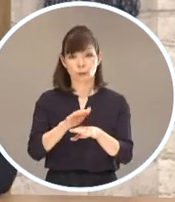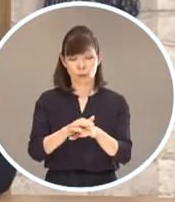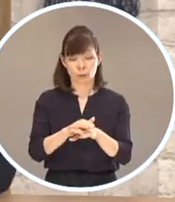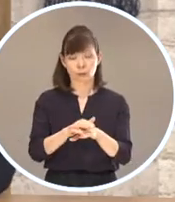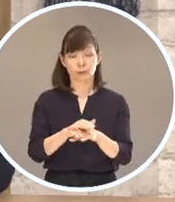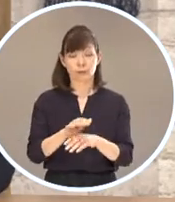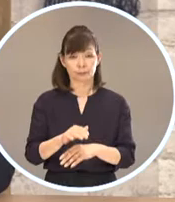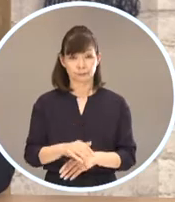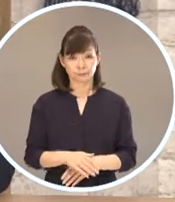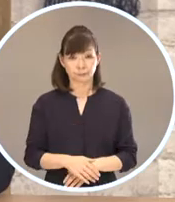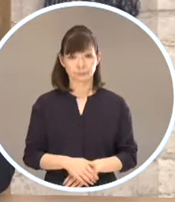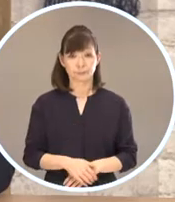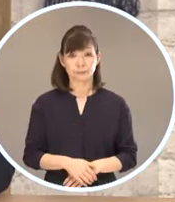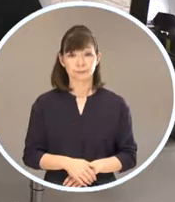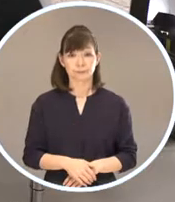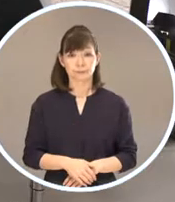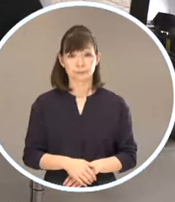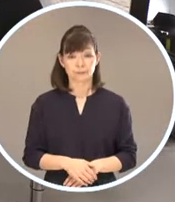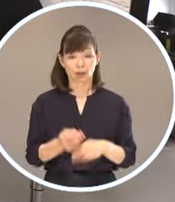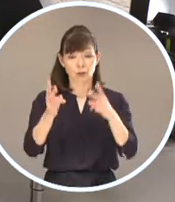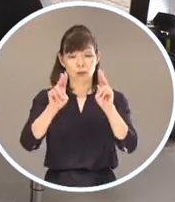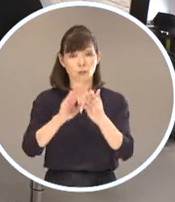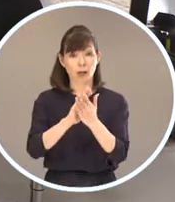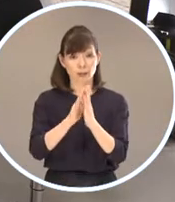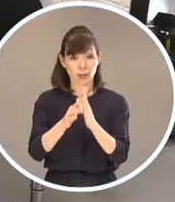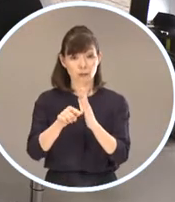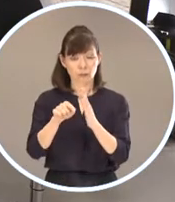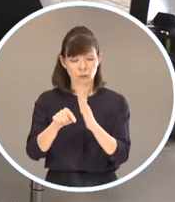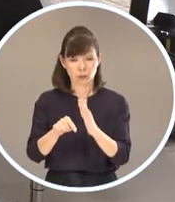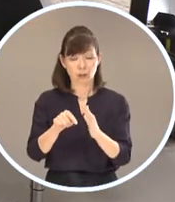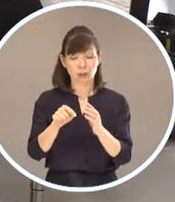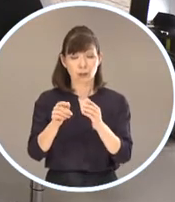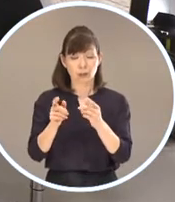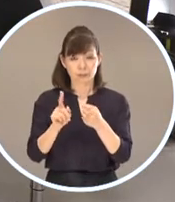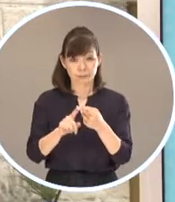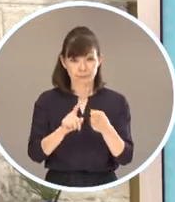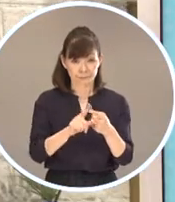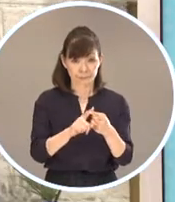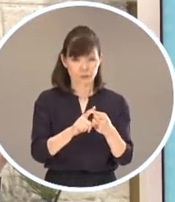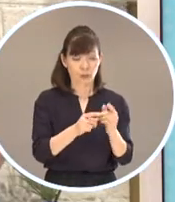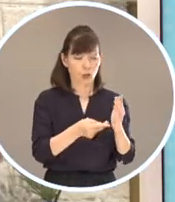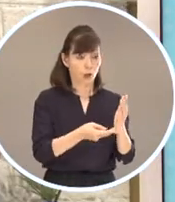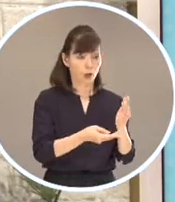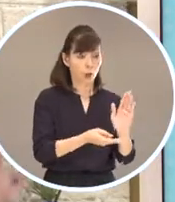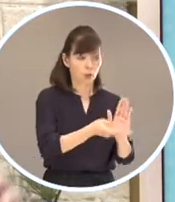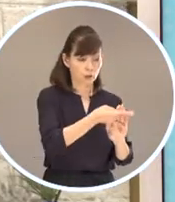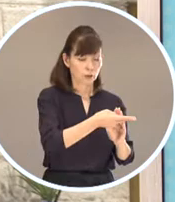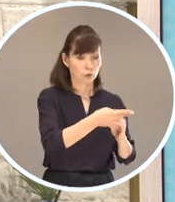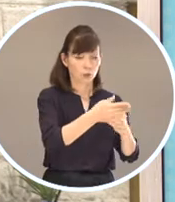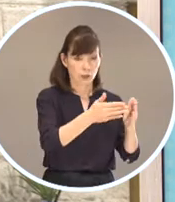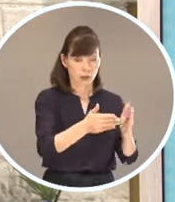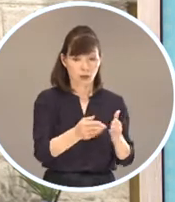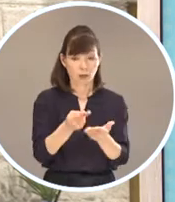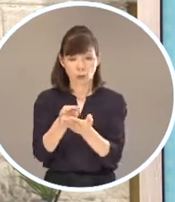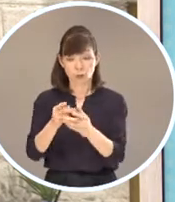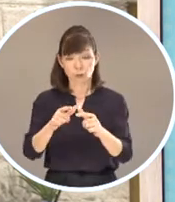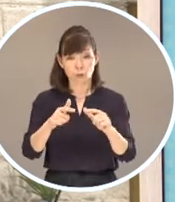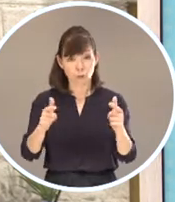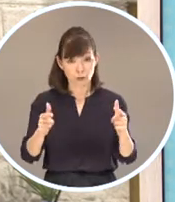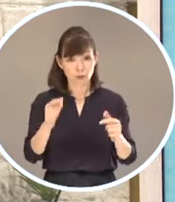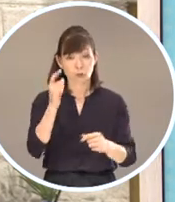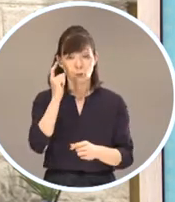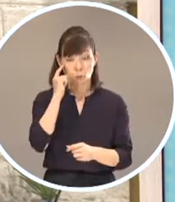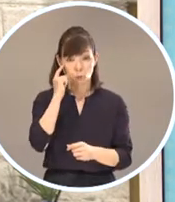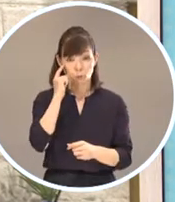策になっています。 まあ、この広島県でいうと、この適切な時期にホテルの部屋も病床も増やしている印象がありますけれども、浅田さん